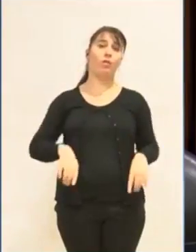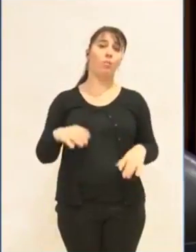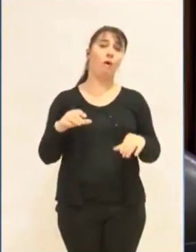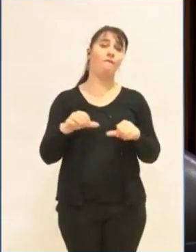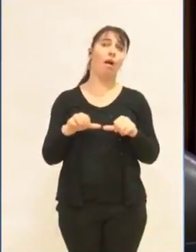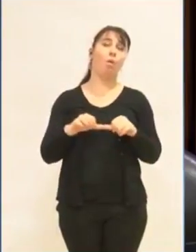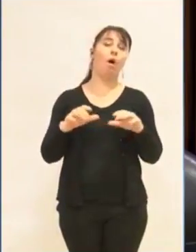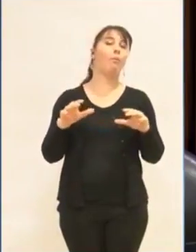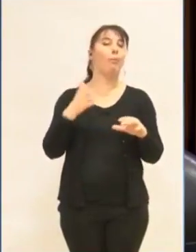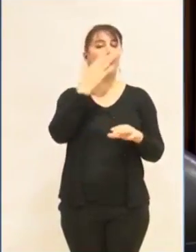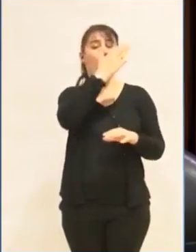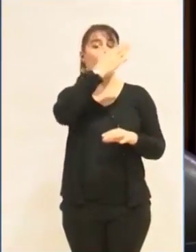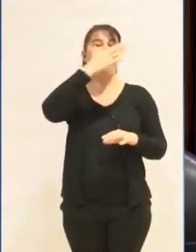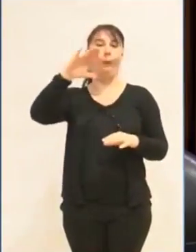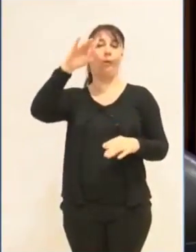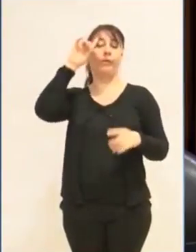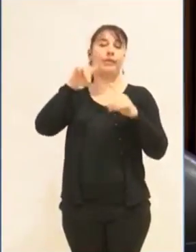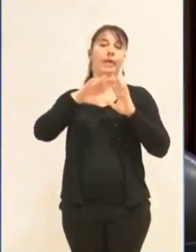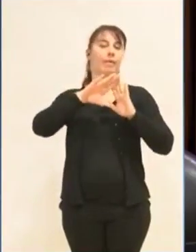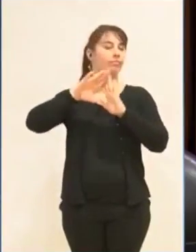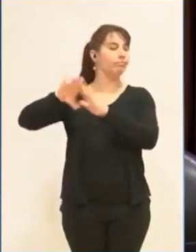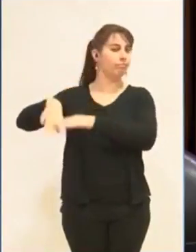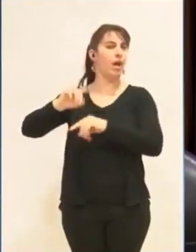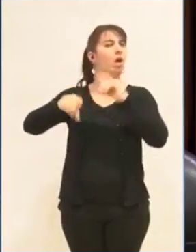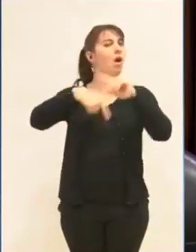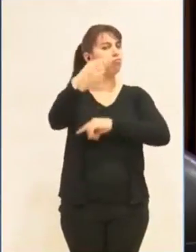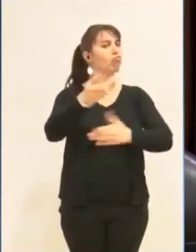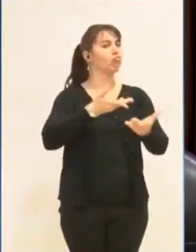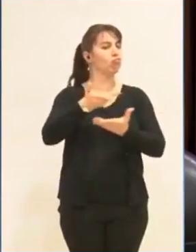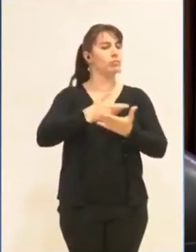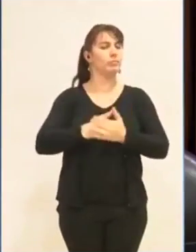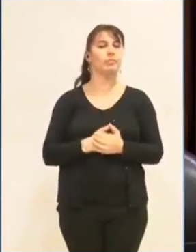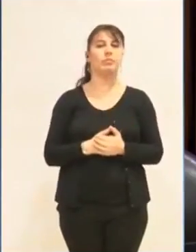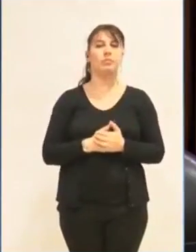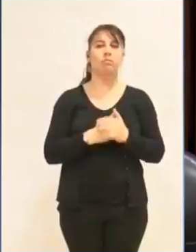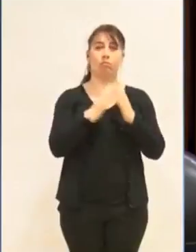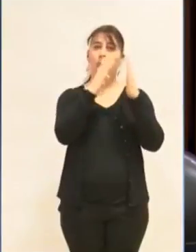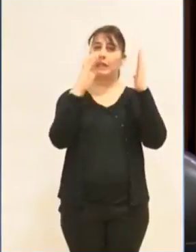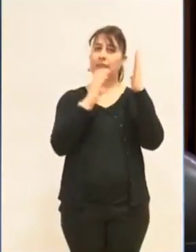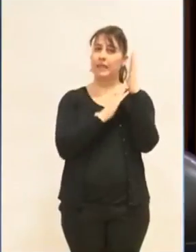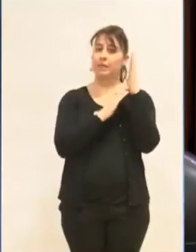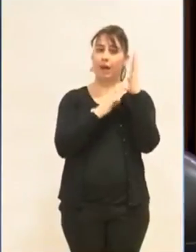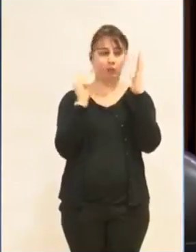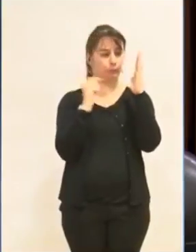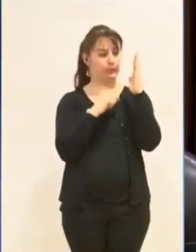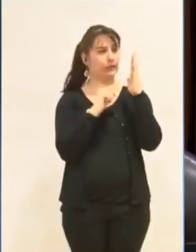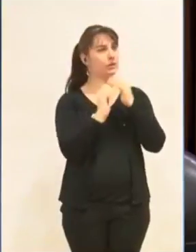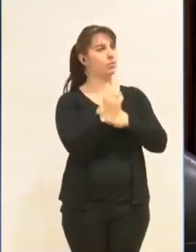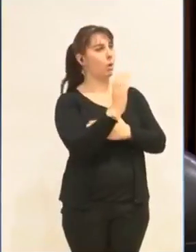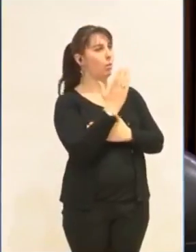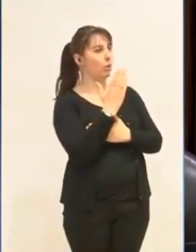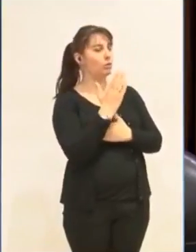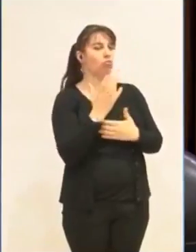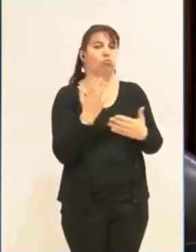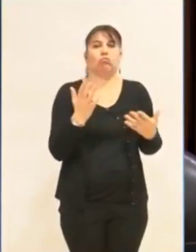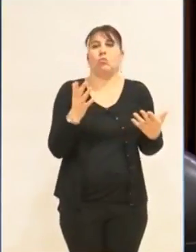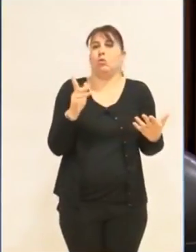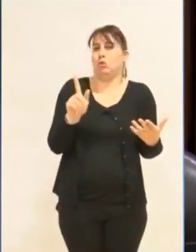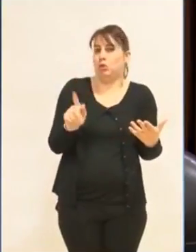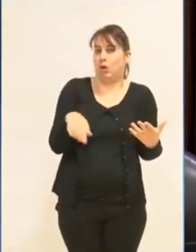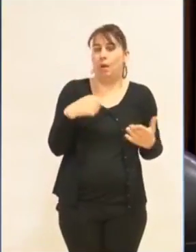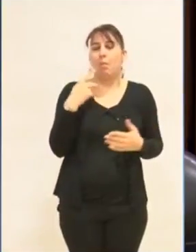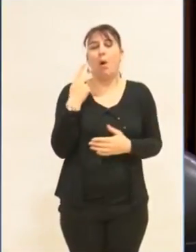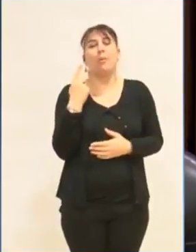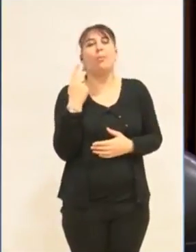autre question et nous y reviendrons. Donc sur ces délibérations-là, il y a sûrement votre